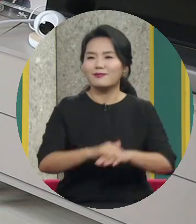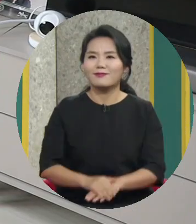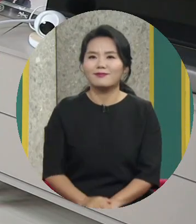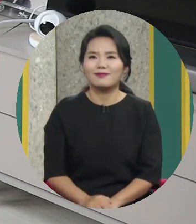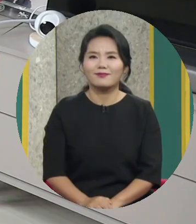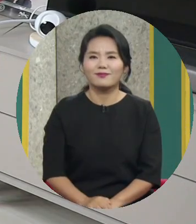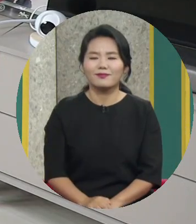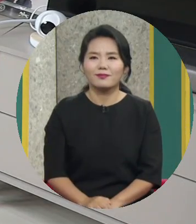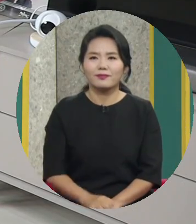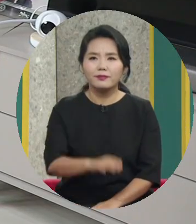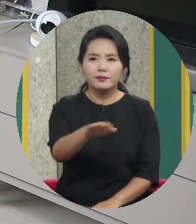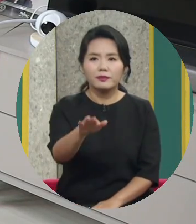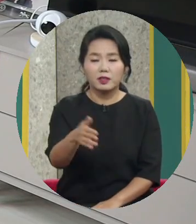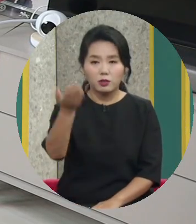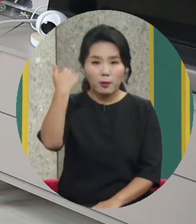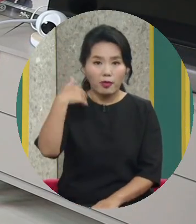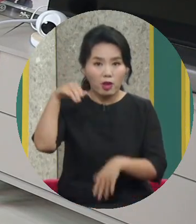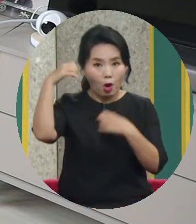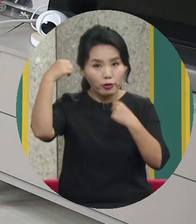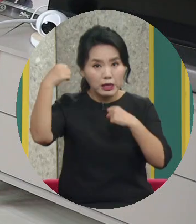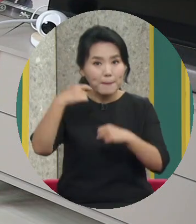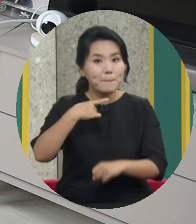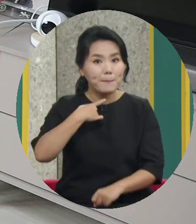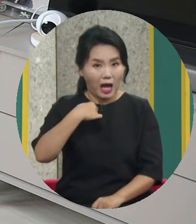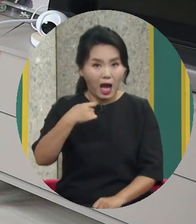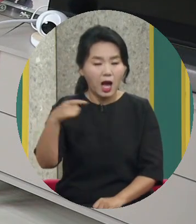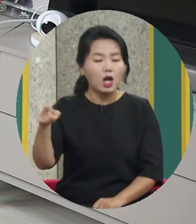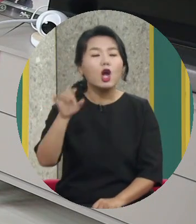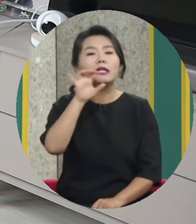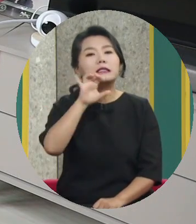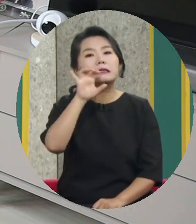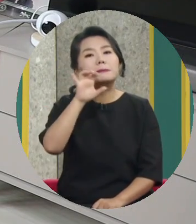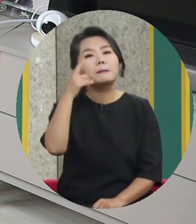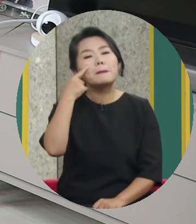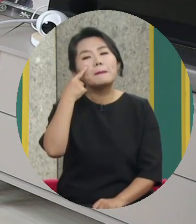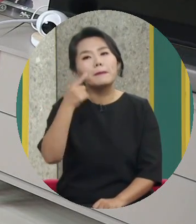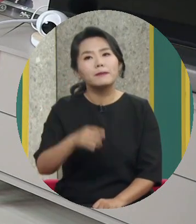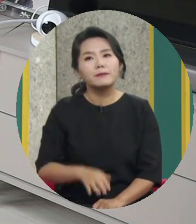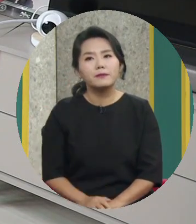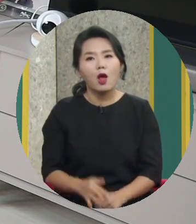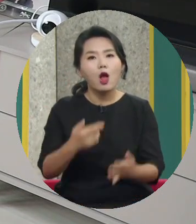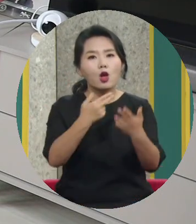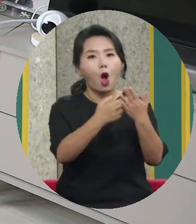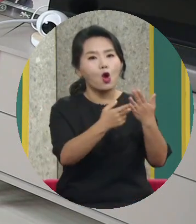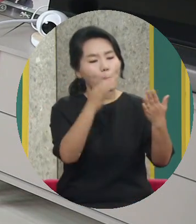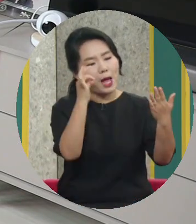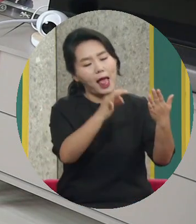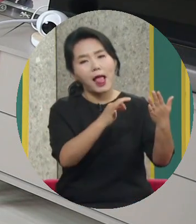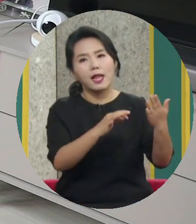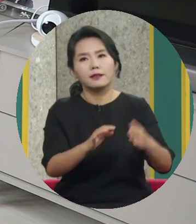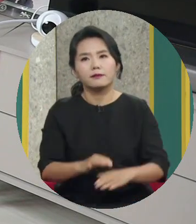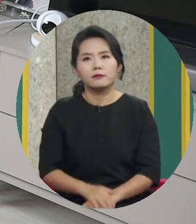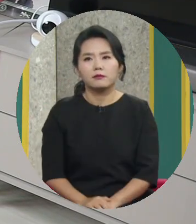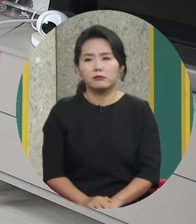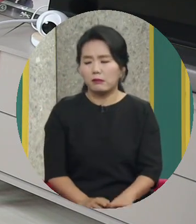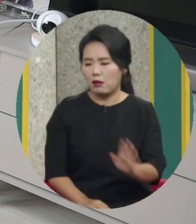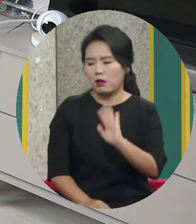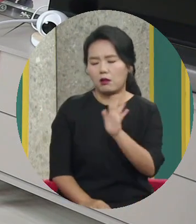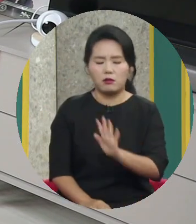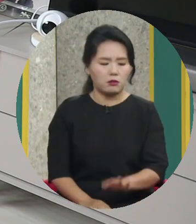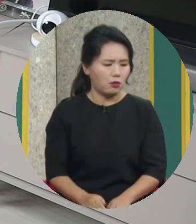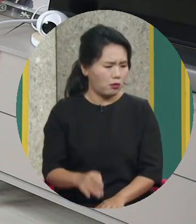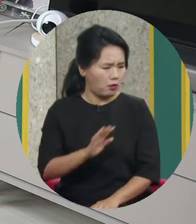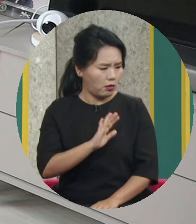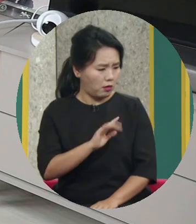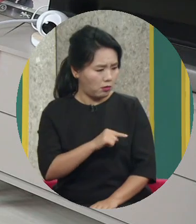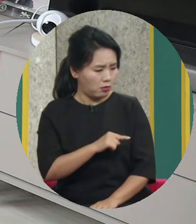효정아, 이거 우리 그때 했던 거 한번 연습해보자. 여기 거울 보면서. 아니. 안 할 거야?